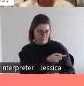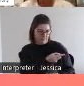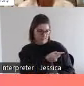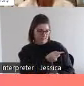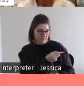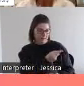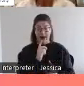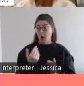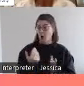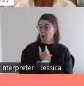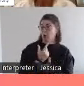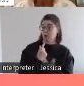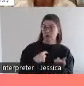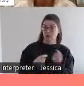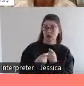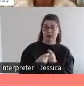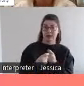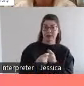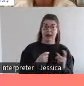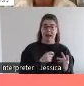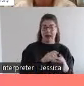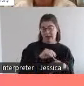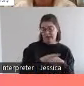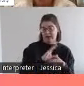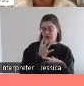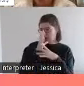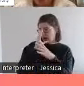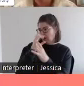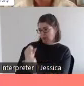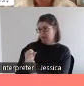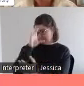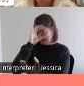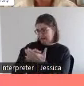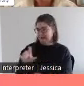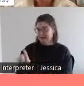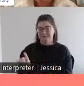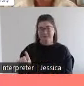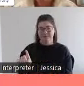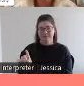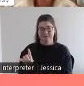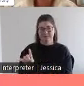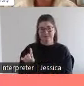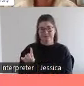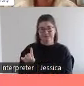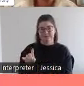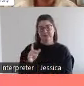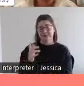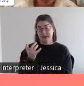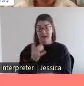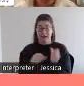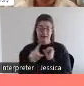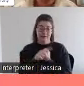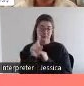avait tourné une nouvelle page. Le conseiller s'est laissé duper par lui.